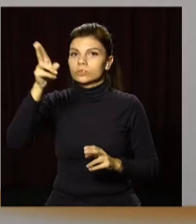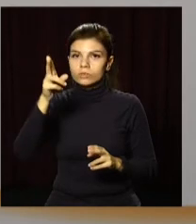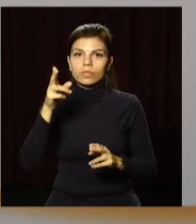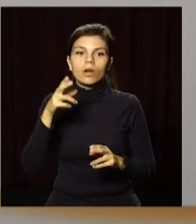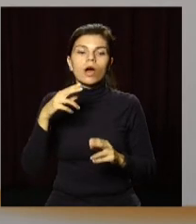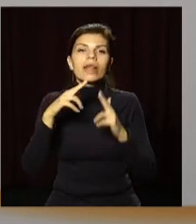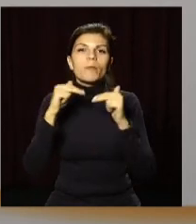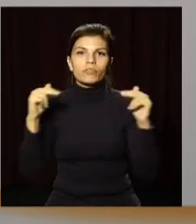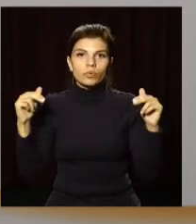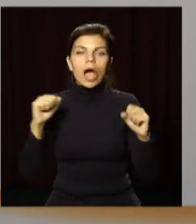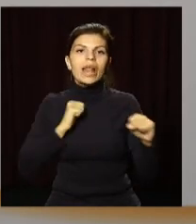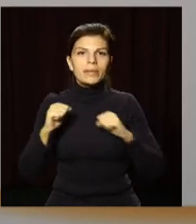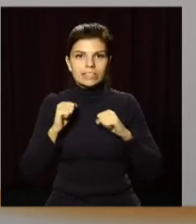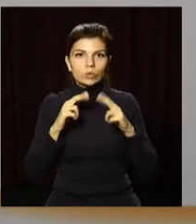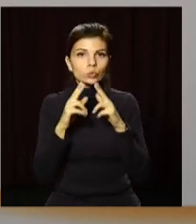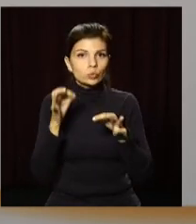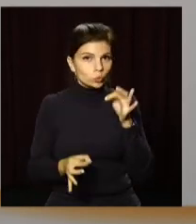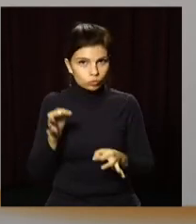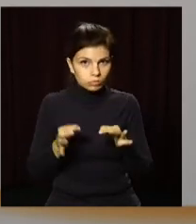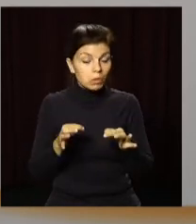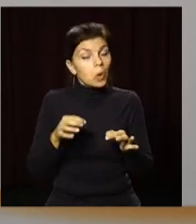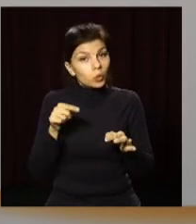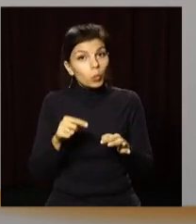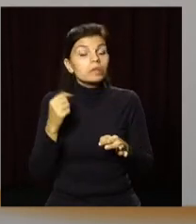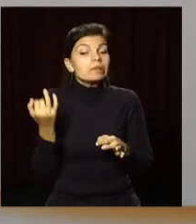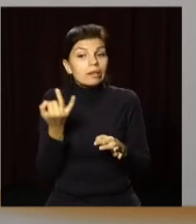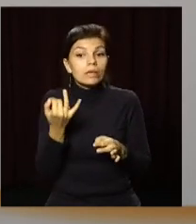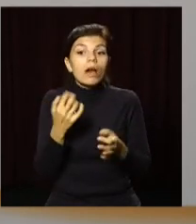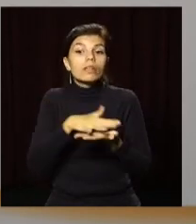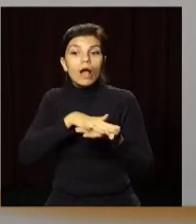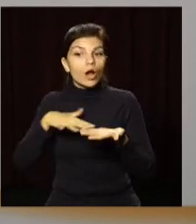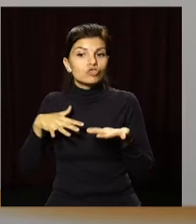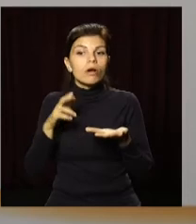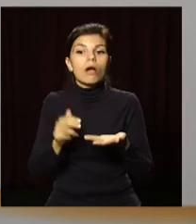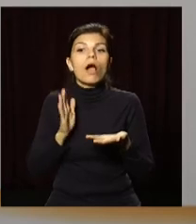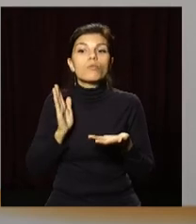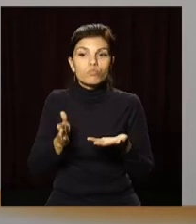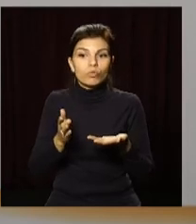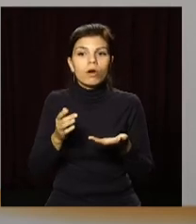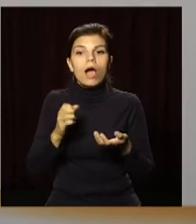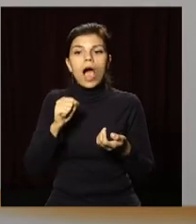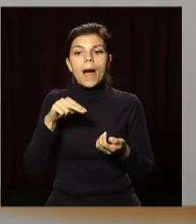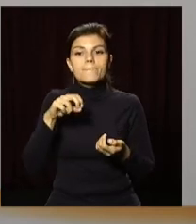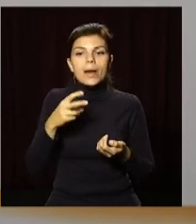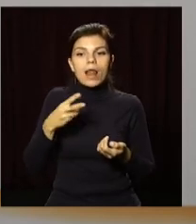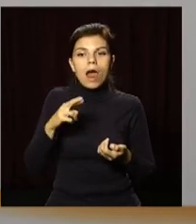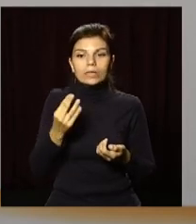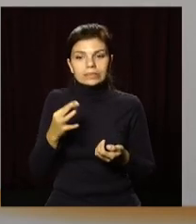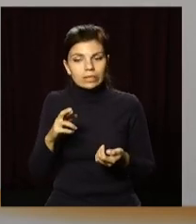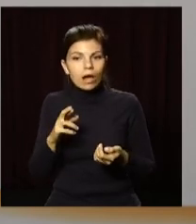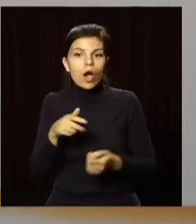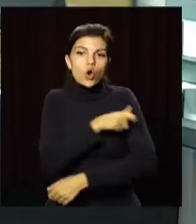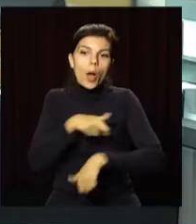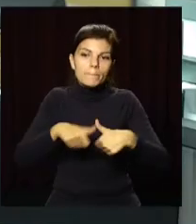окружному адміністративному суді. І тут уже цікаво, наскільки подальшому буде апеляція комісії на прийняті